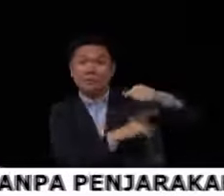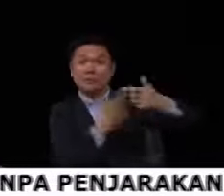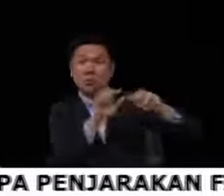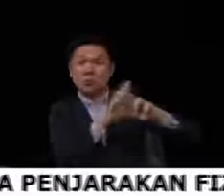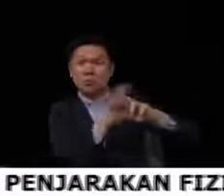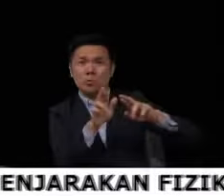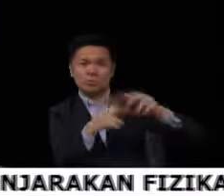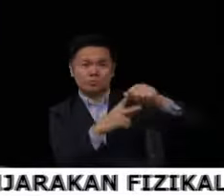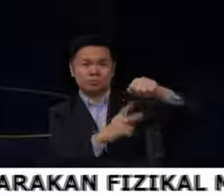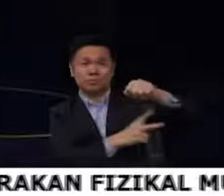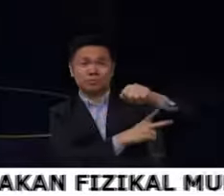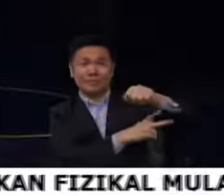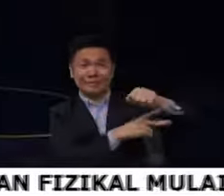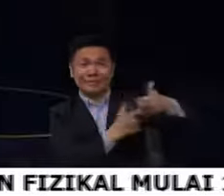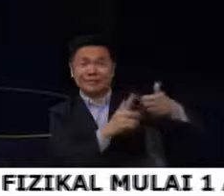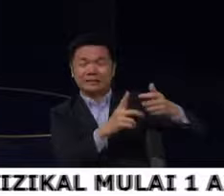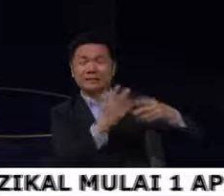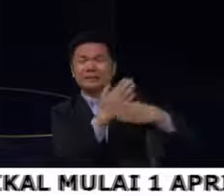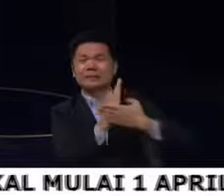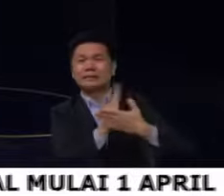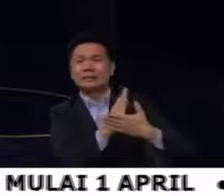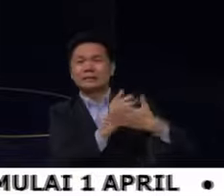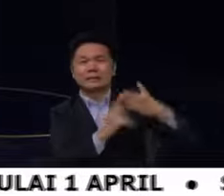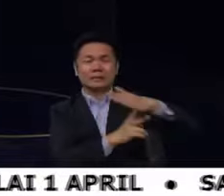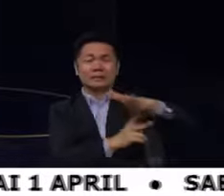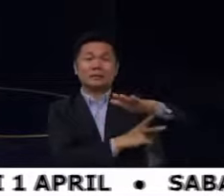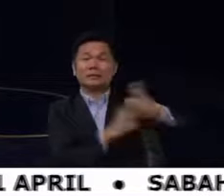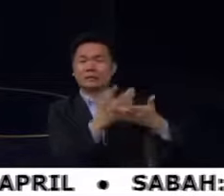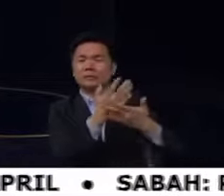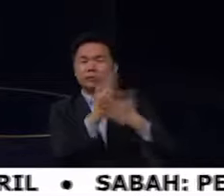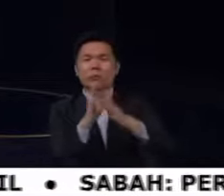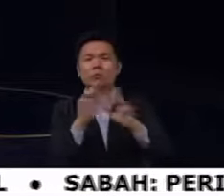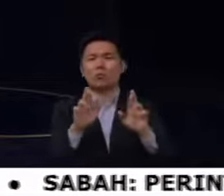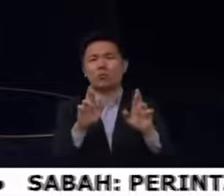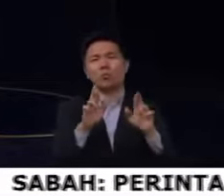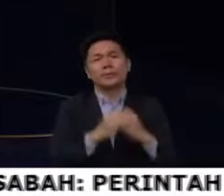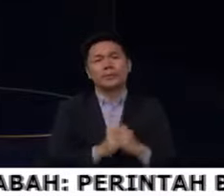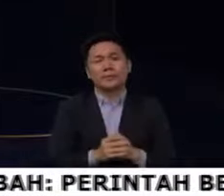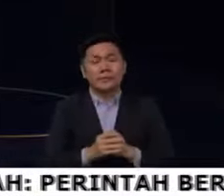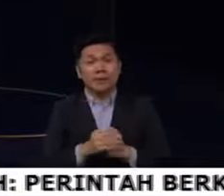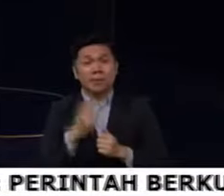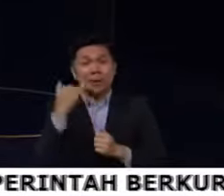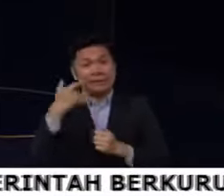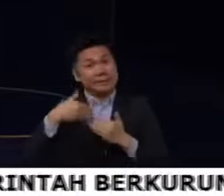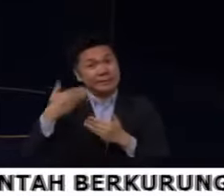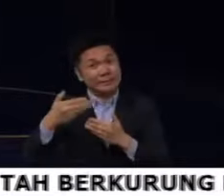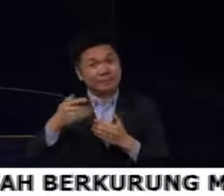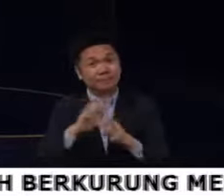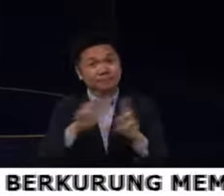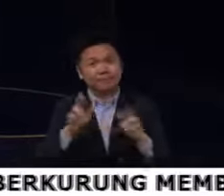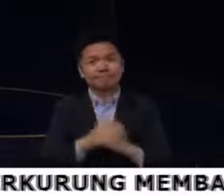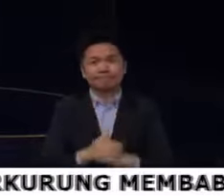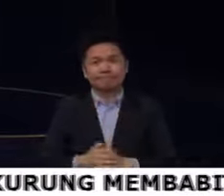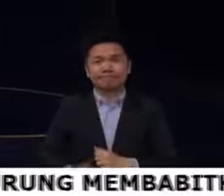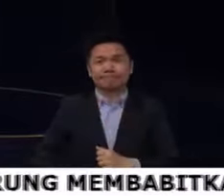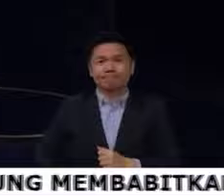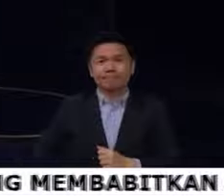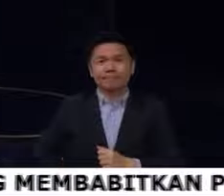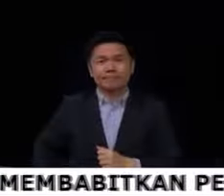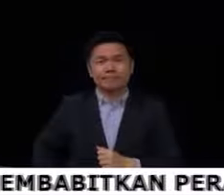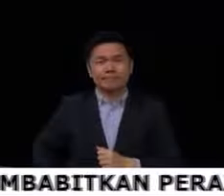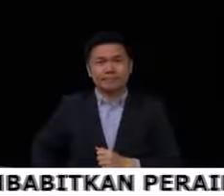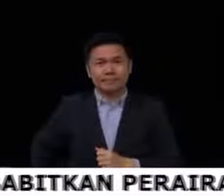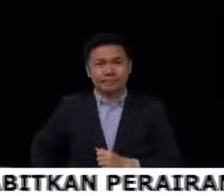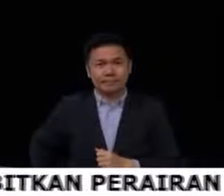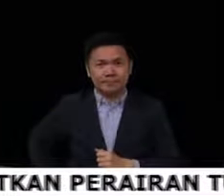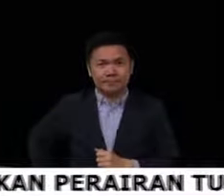kita pasangan yang terputus hubungan langsung dulu Alhamdulillah Bapak tempat dan pun siap mungkin ada Jalan Belibis Anda siap mereka